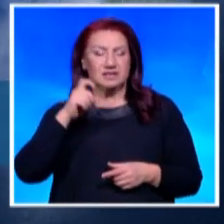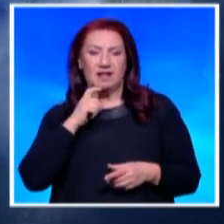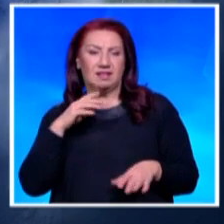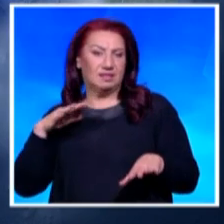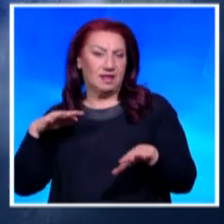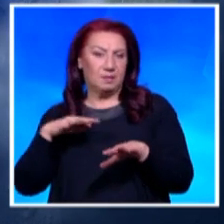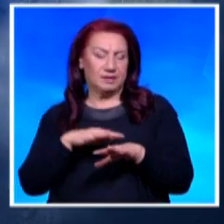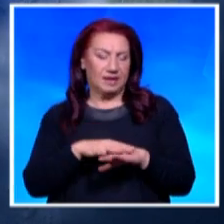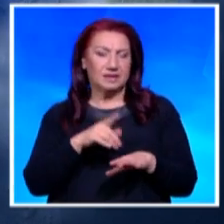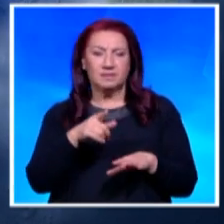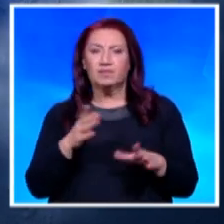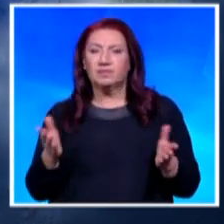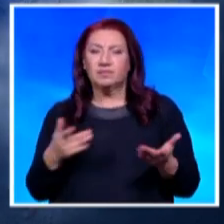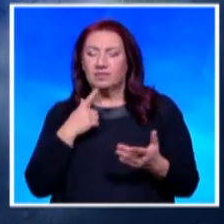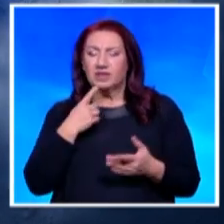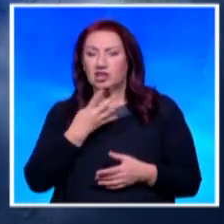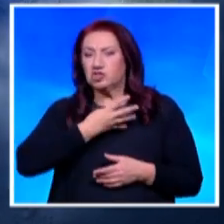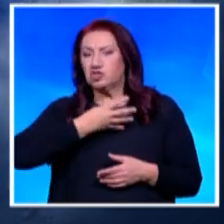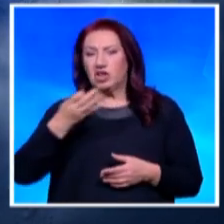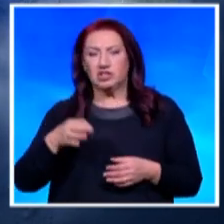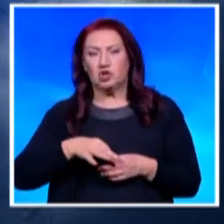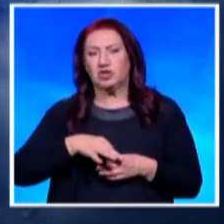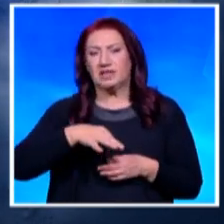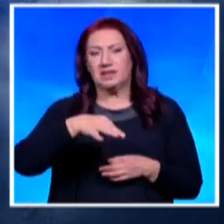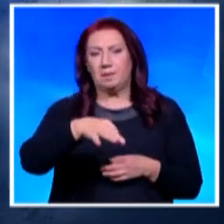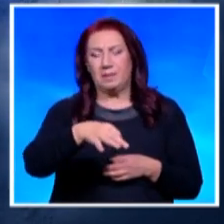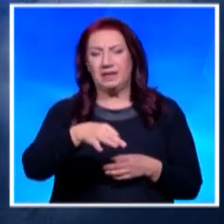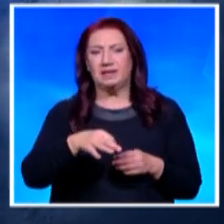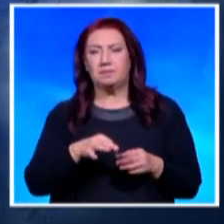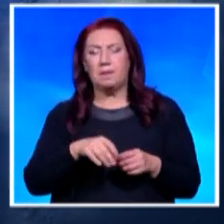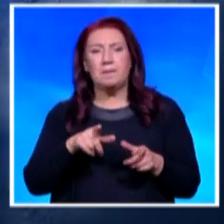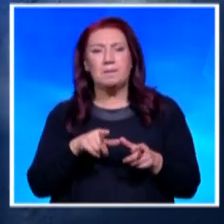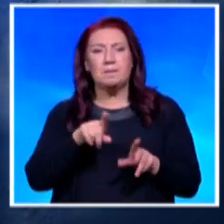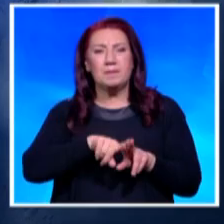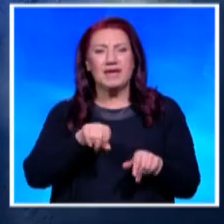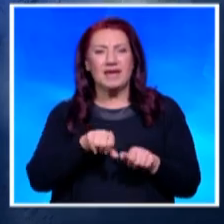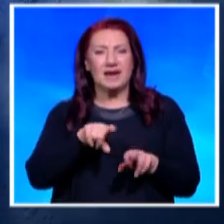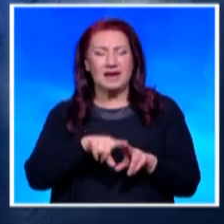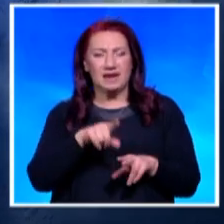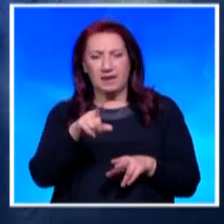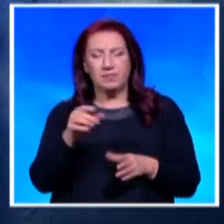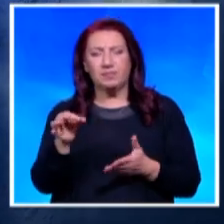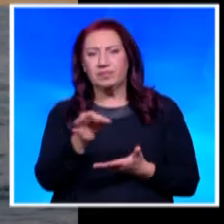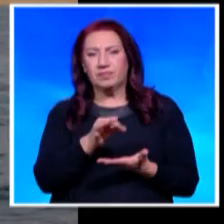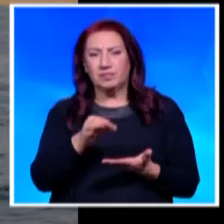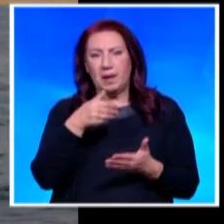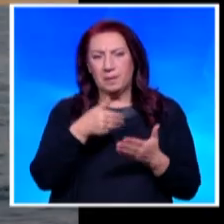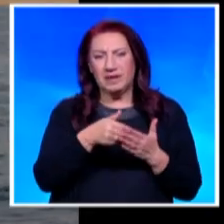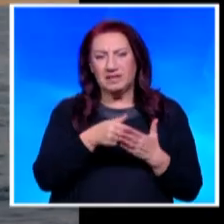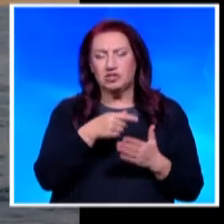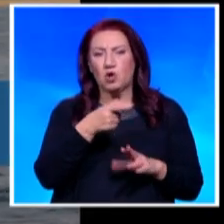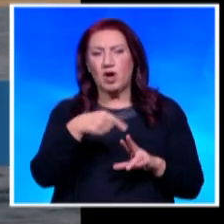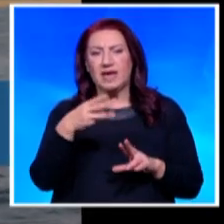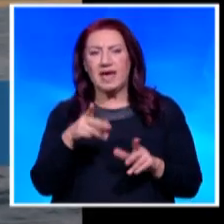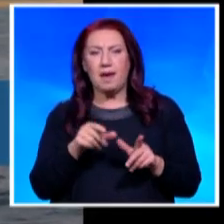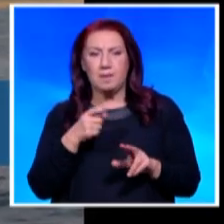на около 400 морски мили източно от остров Сокотра и Йемен и на около 700 морски мили от бърговете на Сомалия. Очакваме